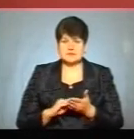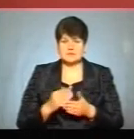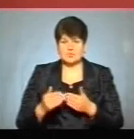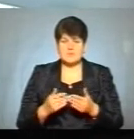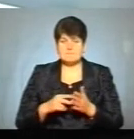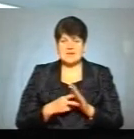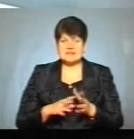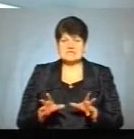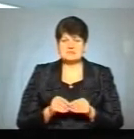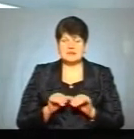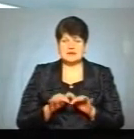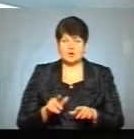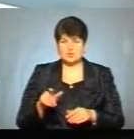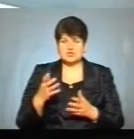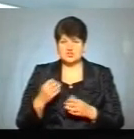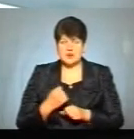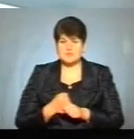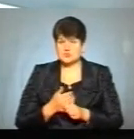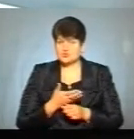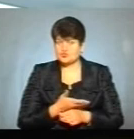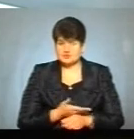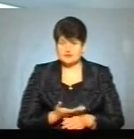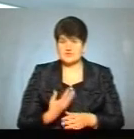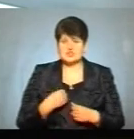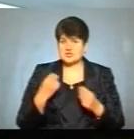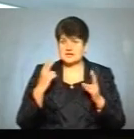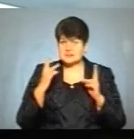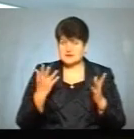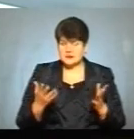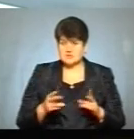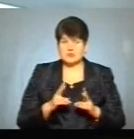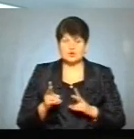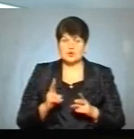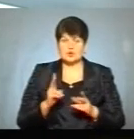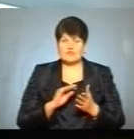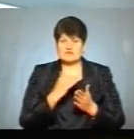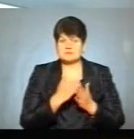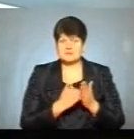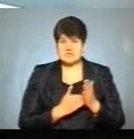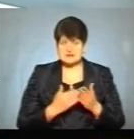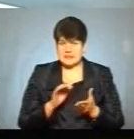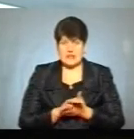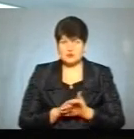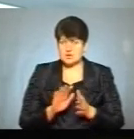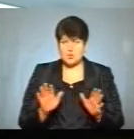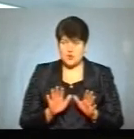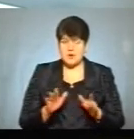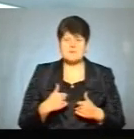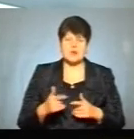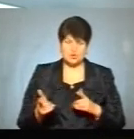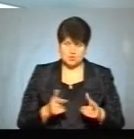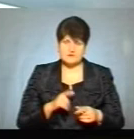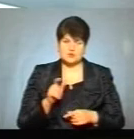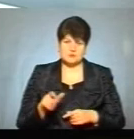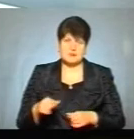дій, тому що люди ще працюють, вони ще не знають, ніхто ще нікого списком ніяким не ознайомлює, але ми готові з людьми